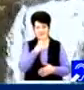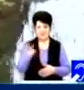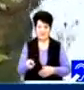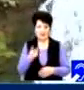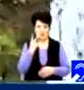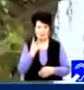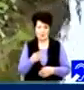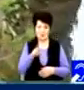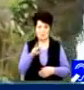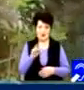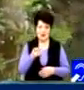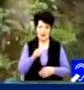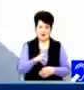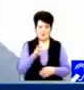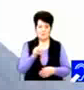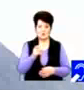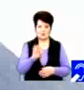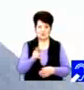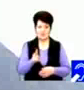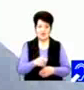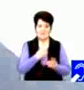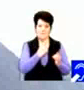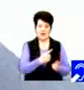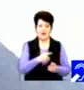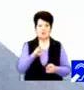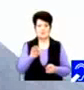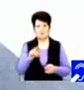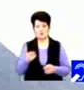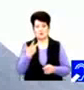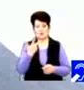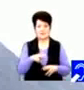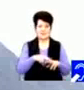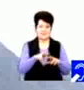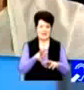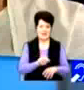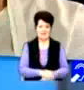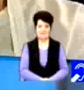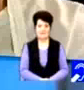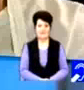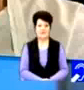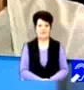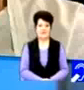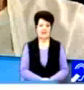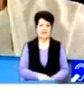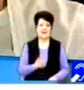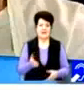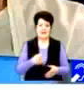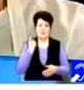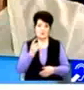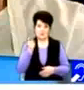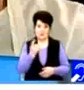două obiective din Maramureș Valea Marei și Valea Maramureșului cotate cu trei stele miș len din trei desuri